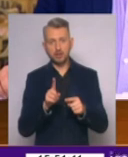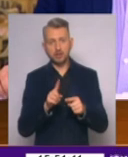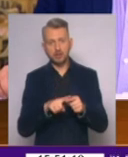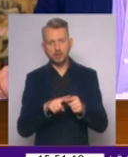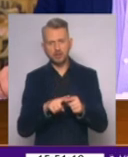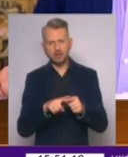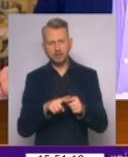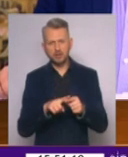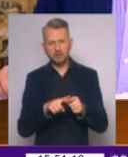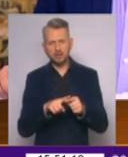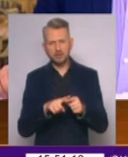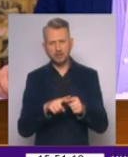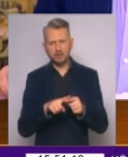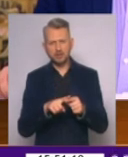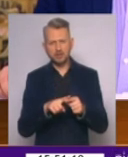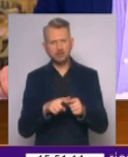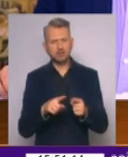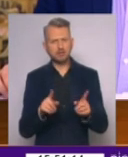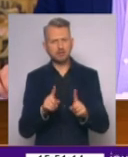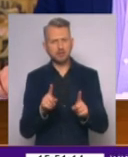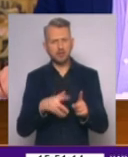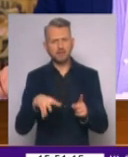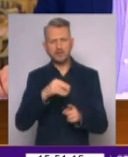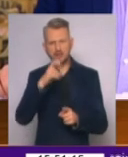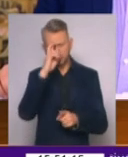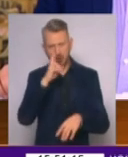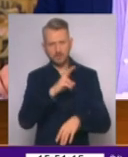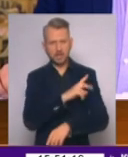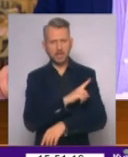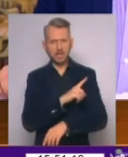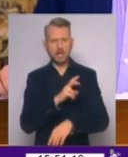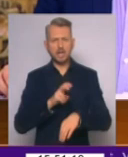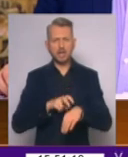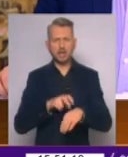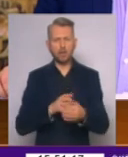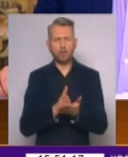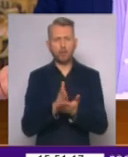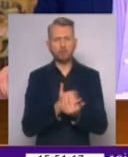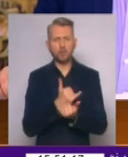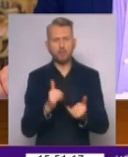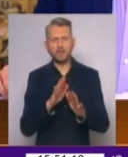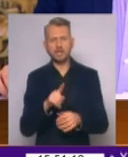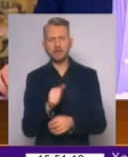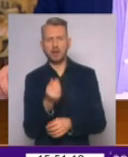є маніакальний стан? Оскільки всі державні лікарі обслуговують тільки в цьому за гроші, качому дрібні гроші.